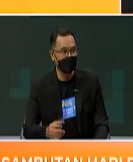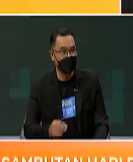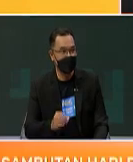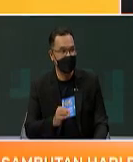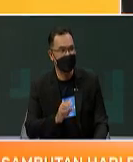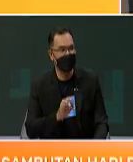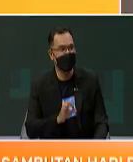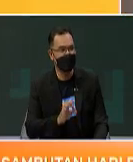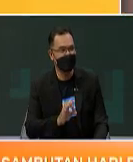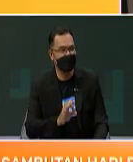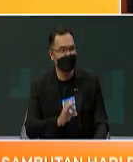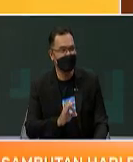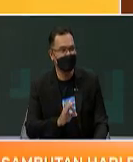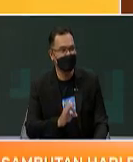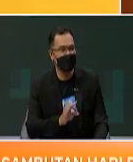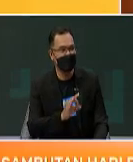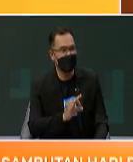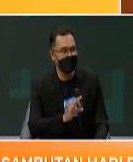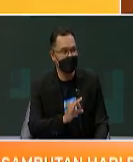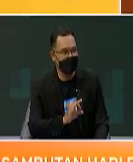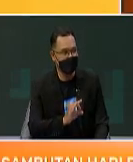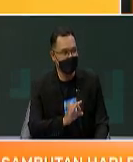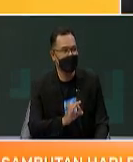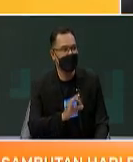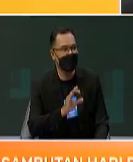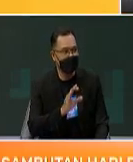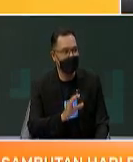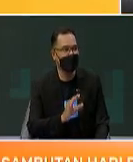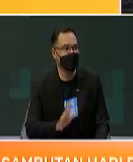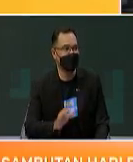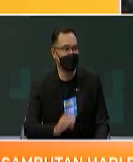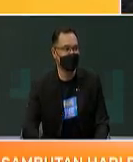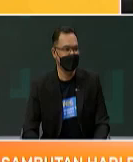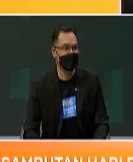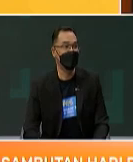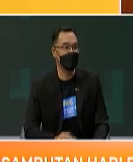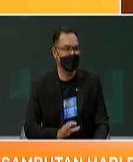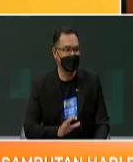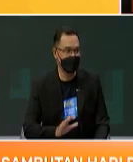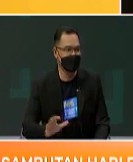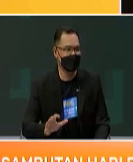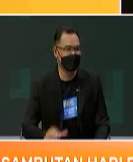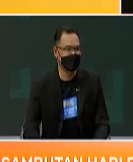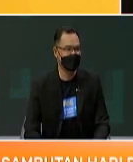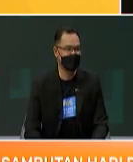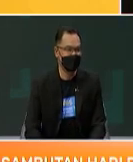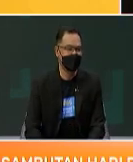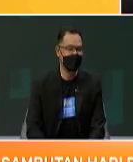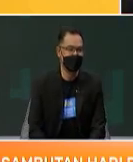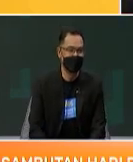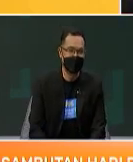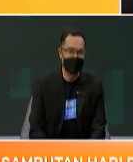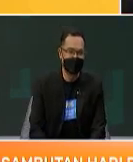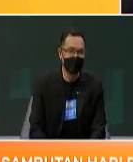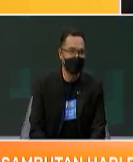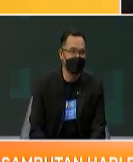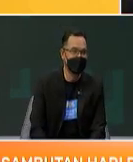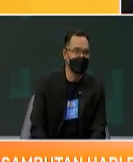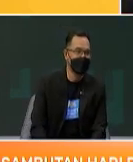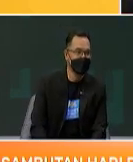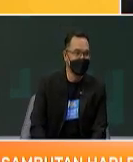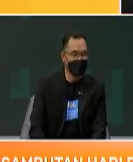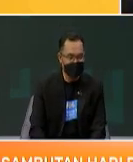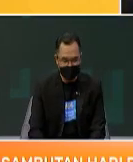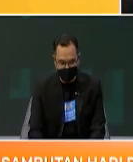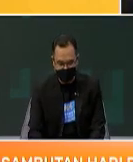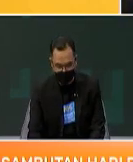semasa supaya kita sentiasa, sebagaimana soalan tadi, kita kekal relevan sepanjang masa. Saya tertarik dengan